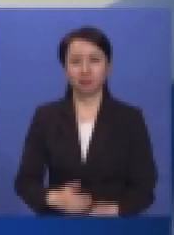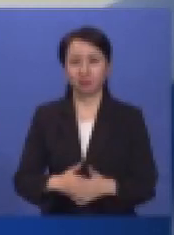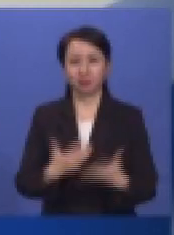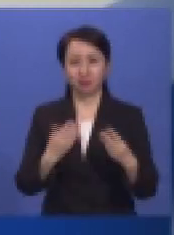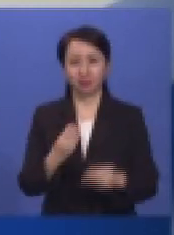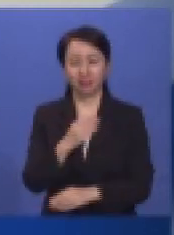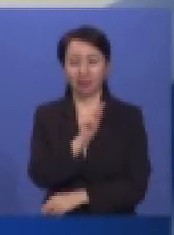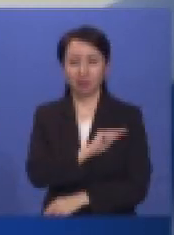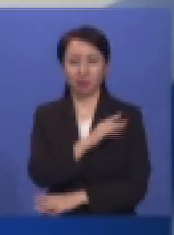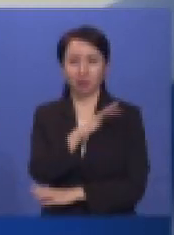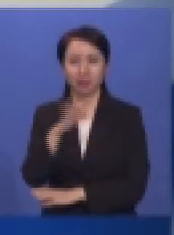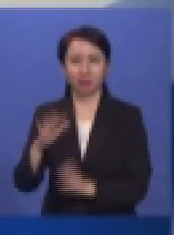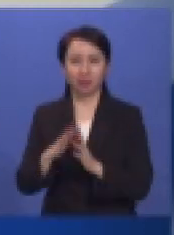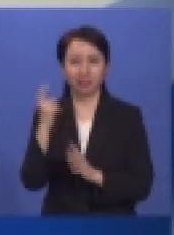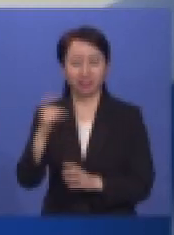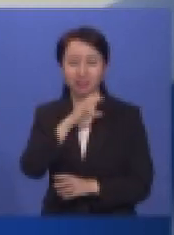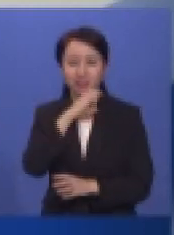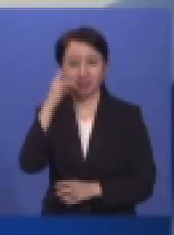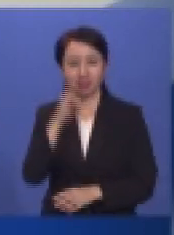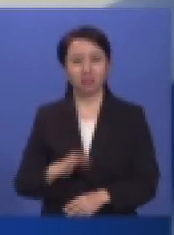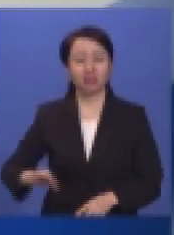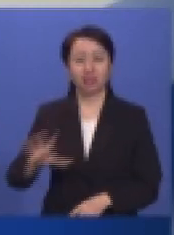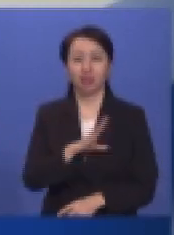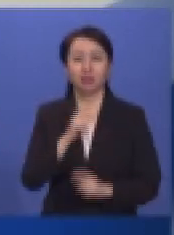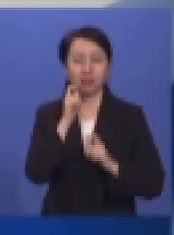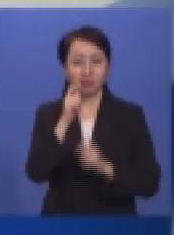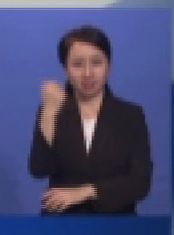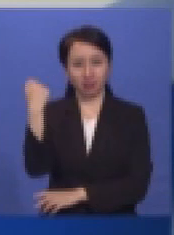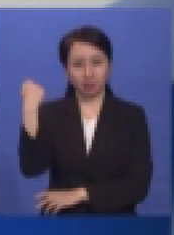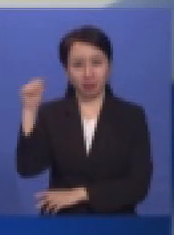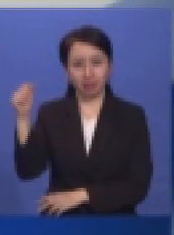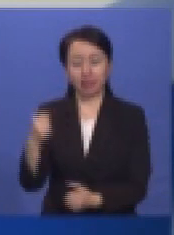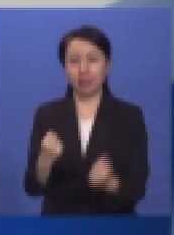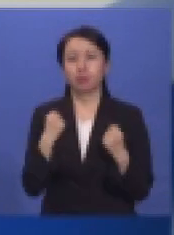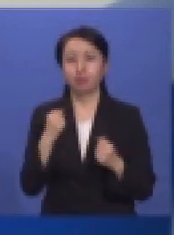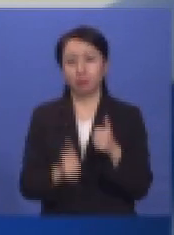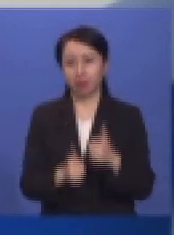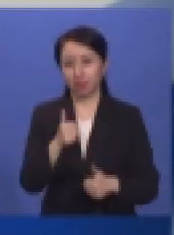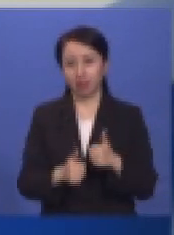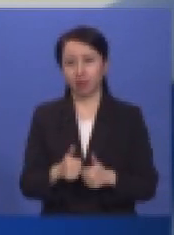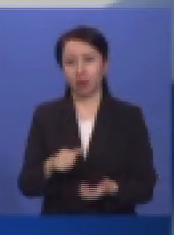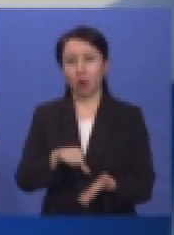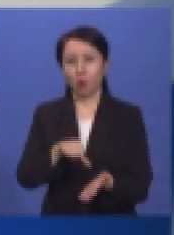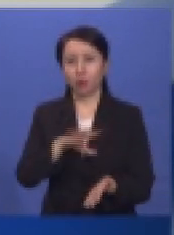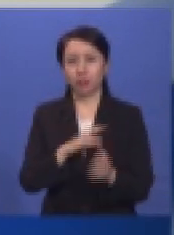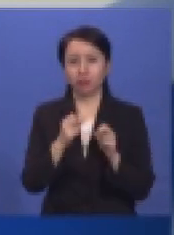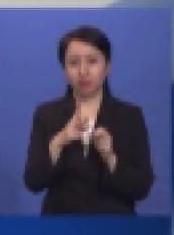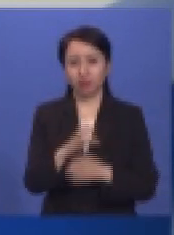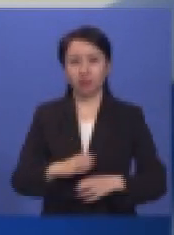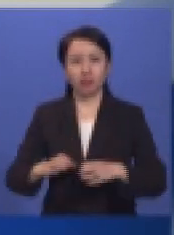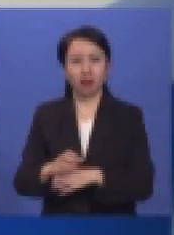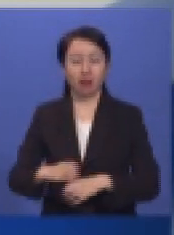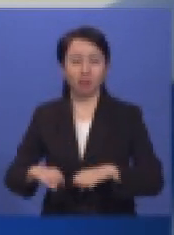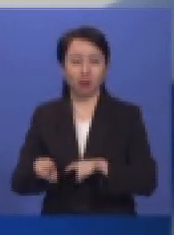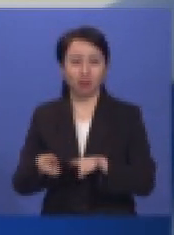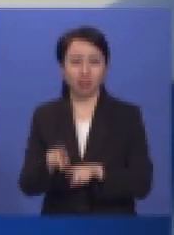В преддверии Дня работников лесного хозяйства в Северном Казахстане состоялось награждение победителей спартакиады. В ней приняли участие